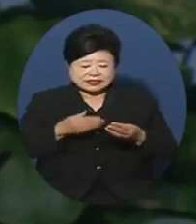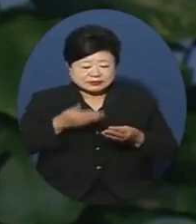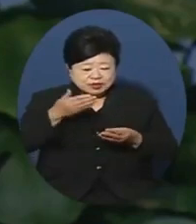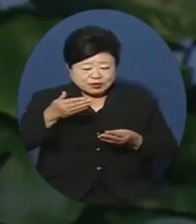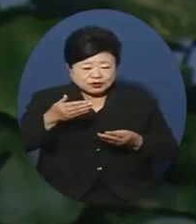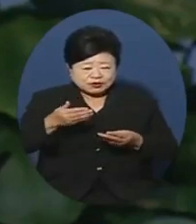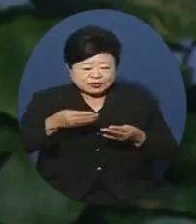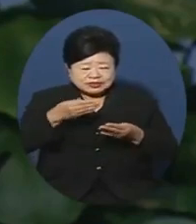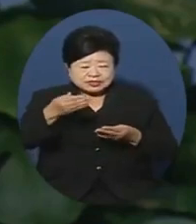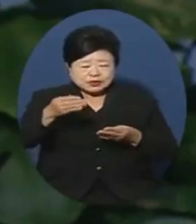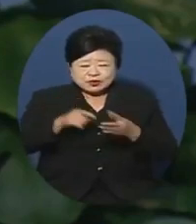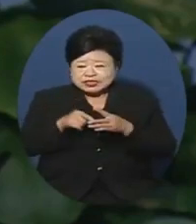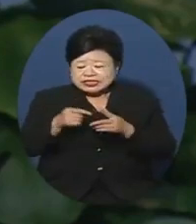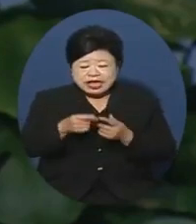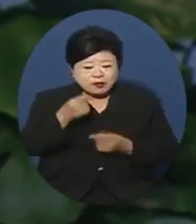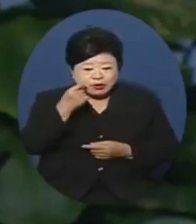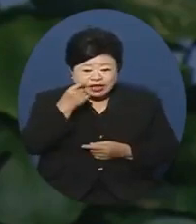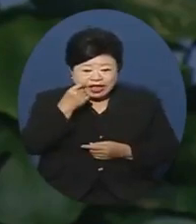그런데